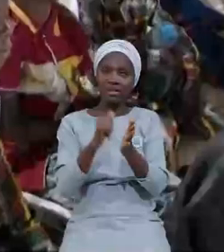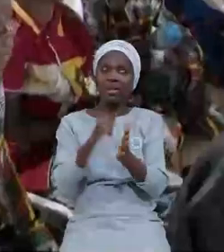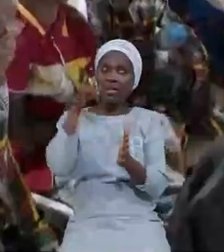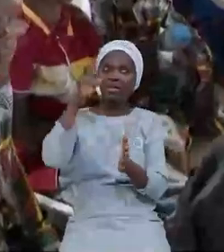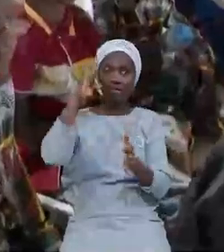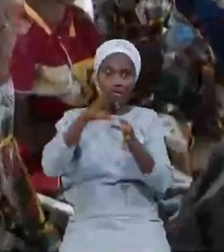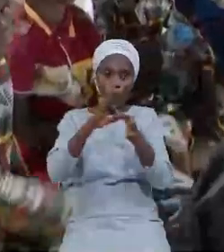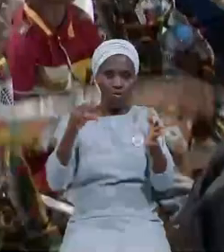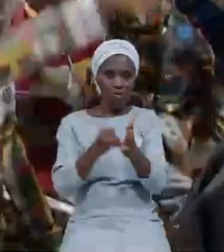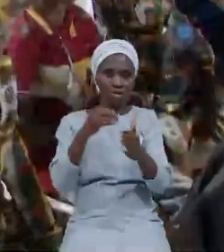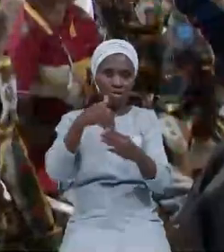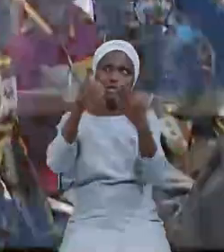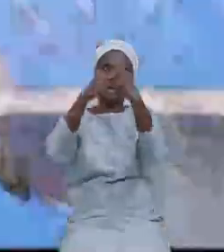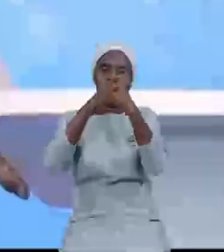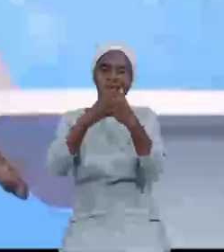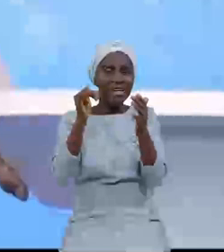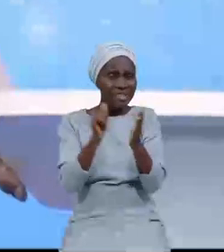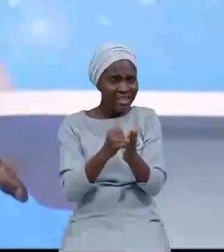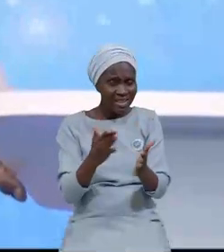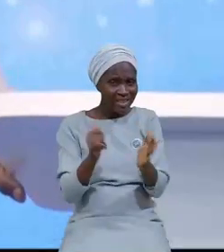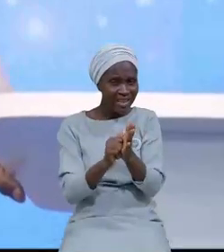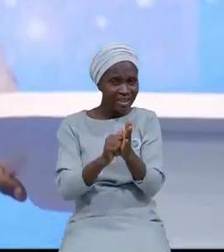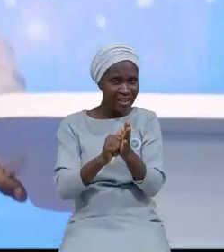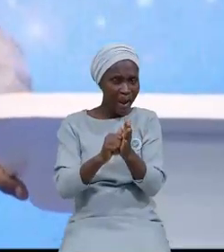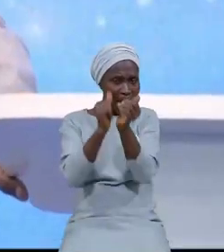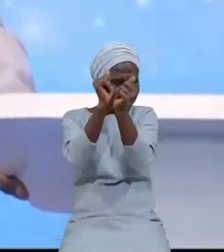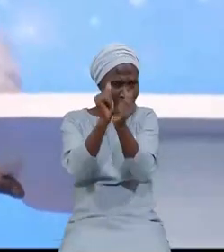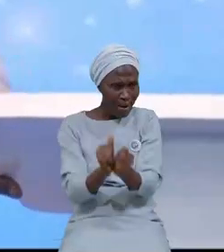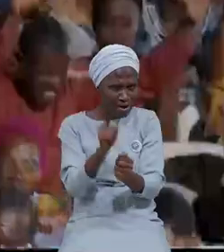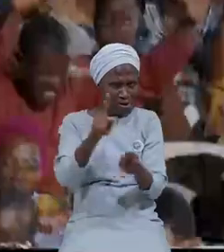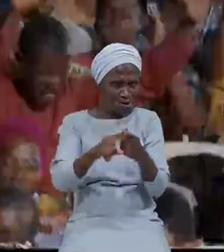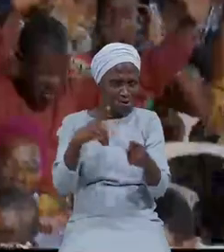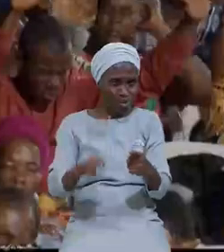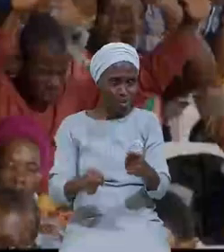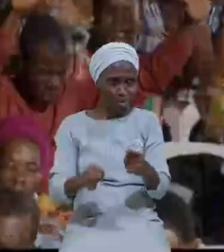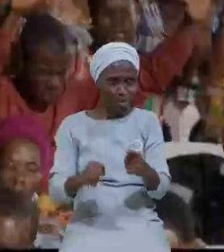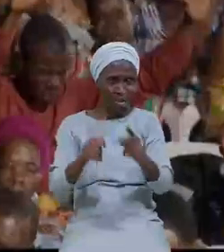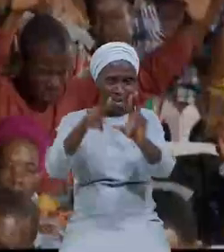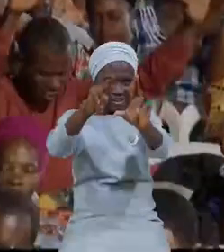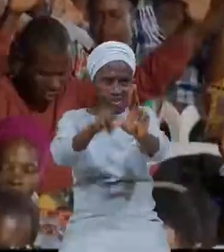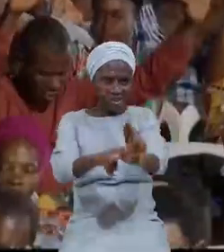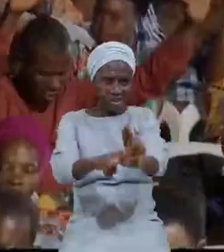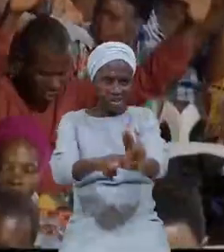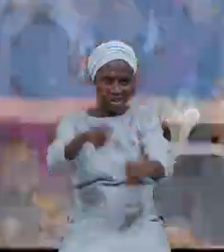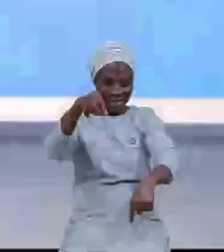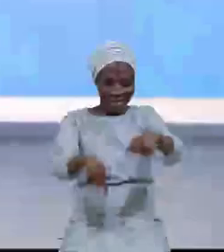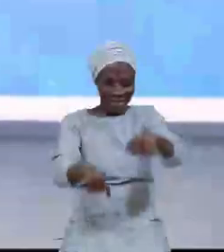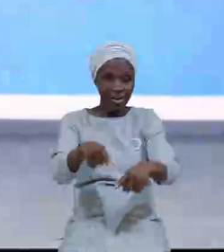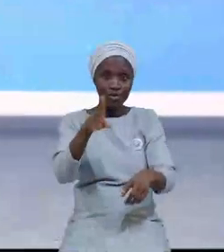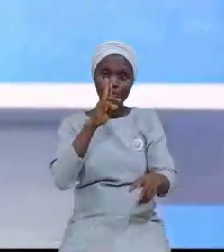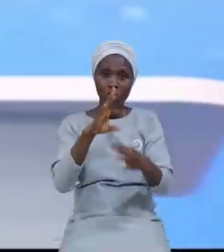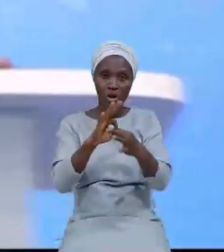au ciel cette chose qui te lie dans le fauteuil roulant tu es délié ce soir